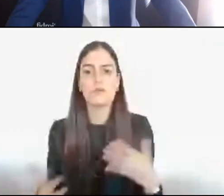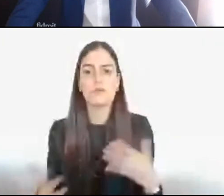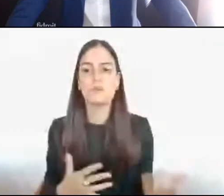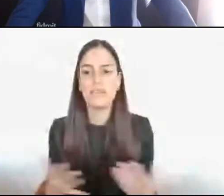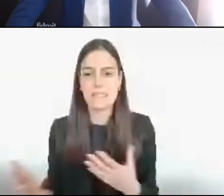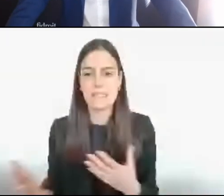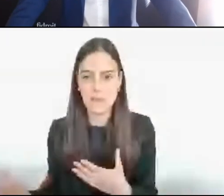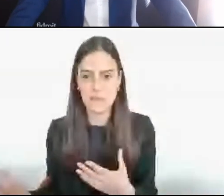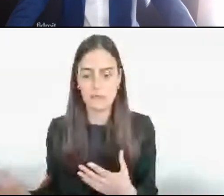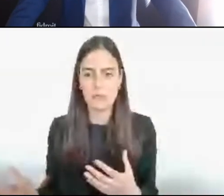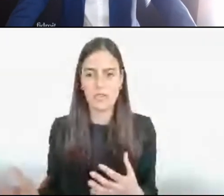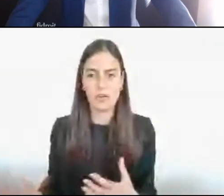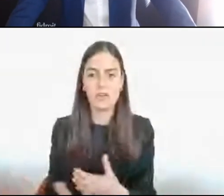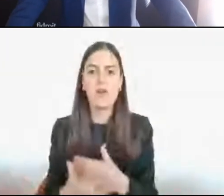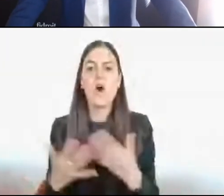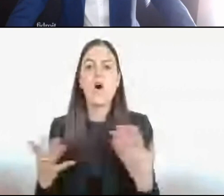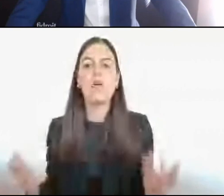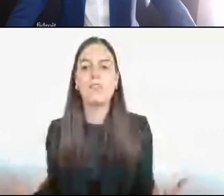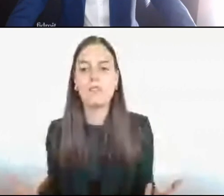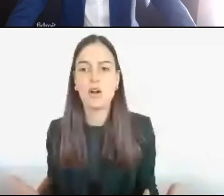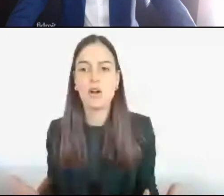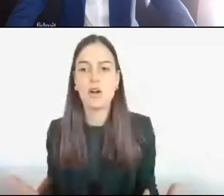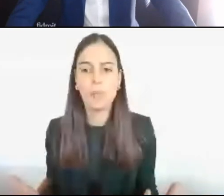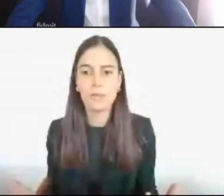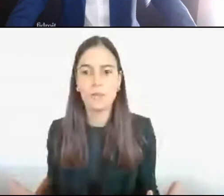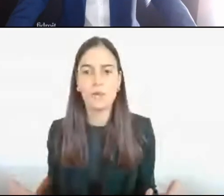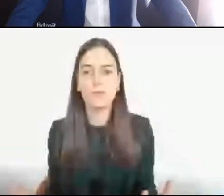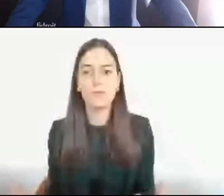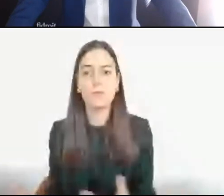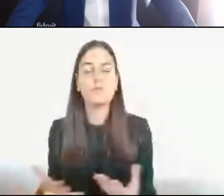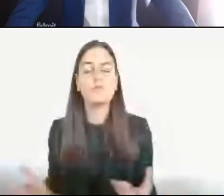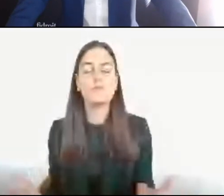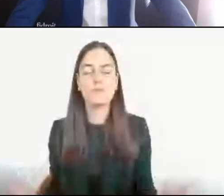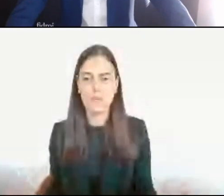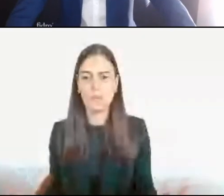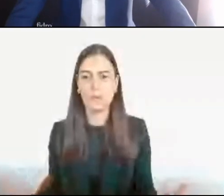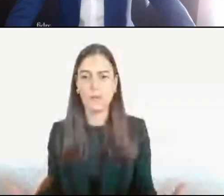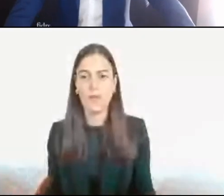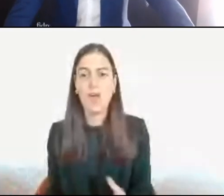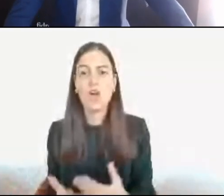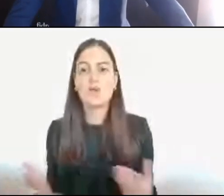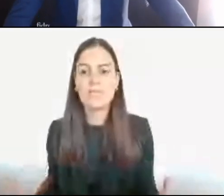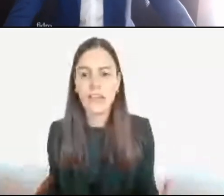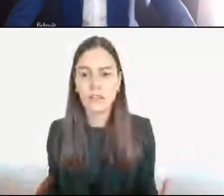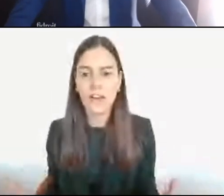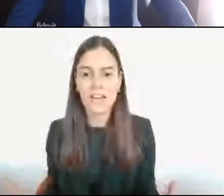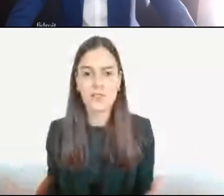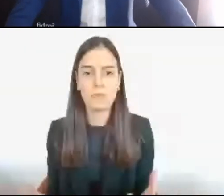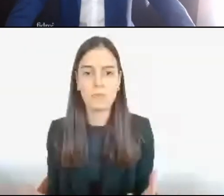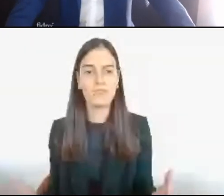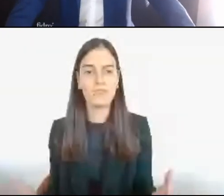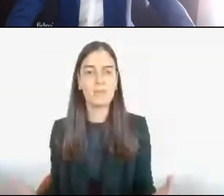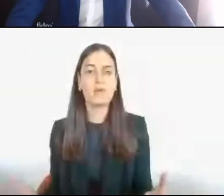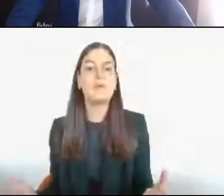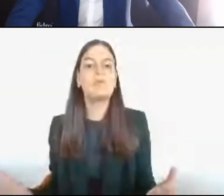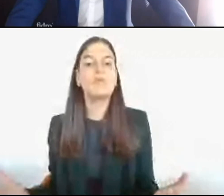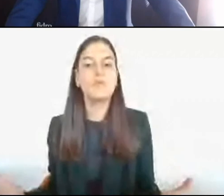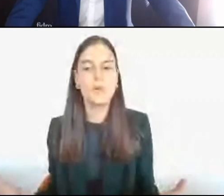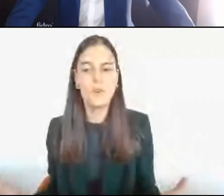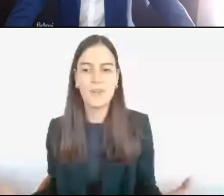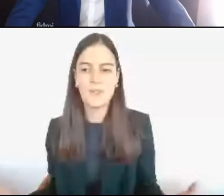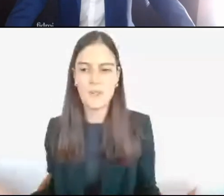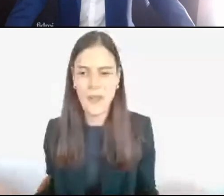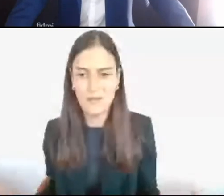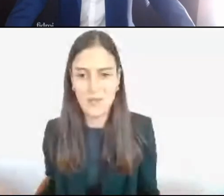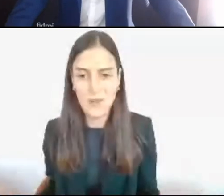voyez qu'en fonction de la situation de chacun, on va avoir une perte de revenus plus ou moins importante. Concernant l'âge, bien évidemment, le plus